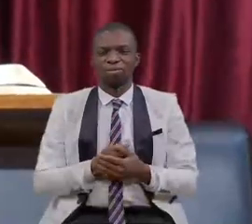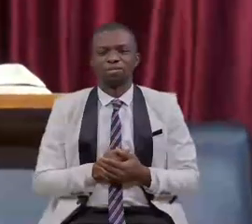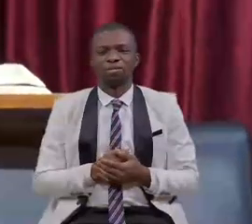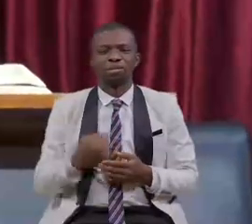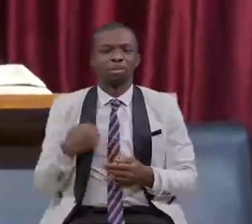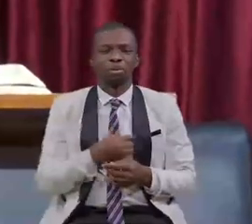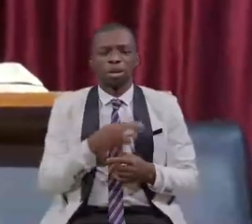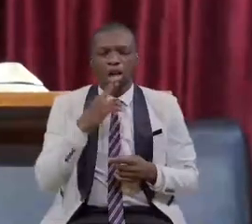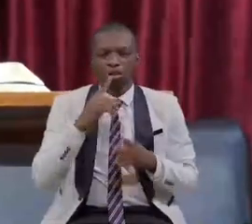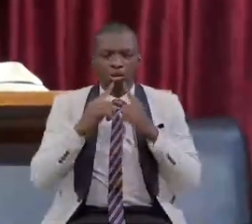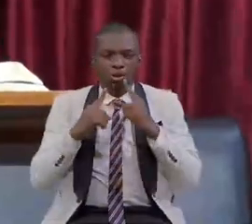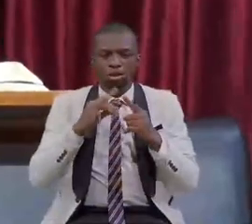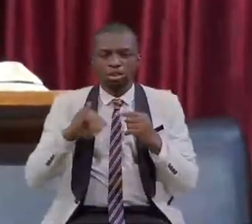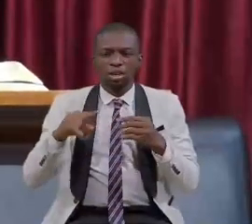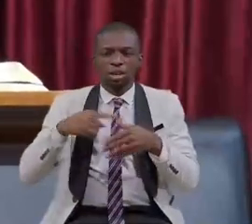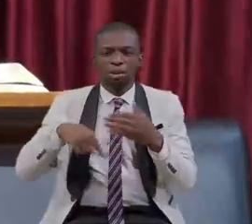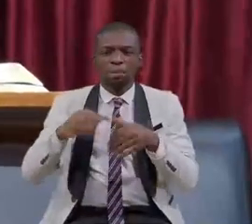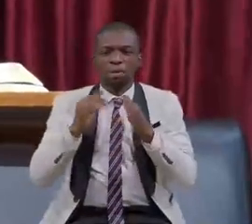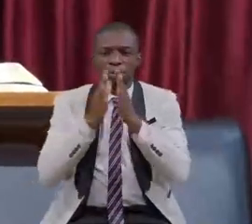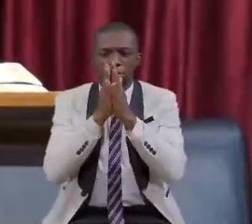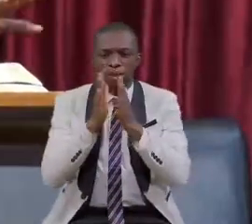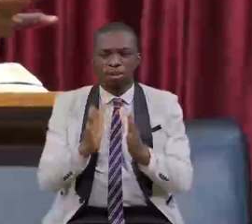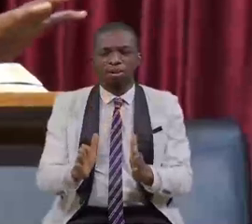Nous parlons de la prière.